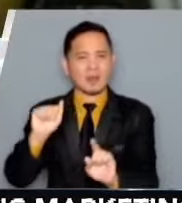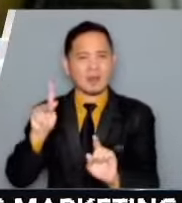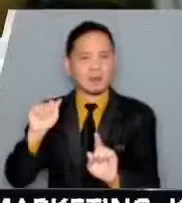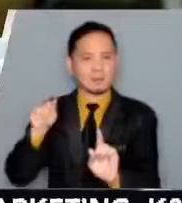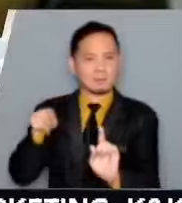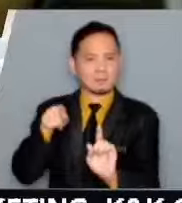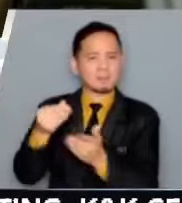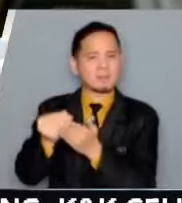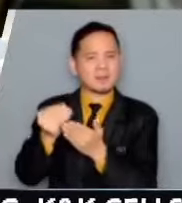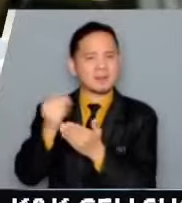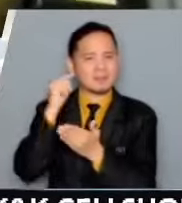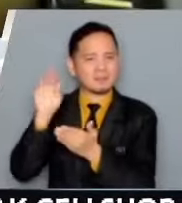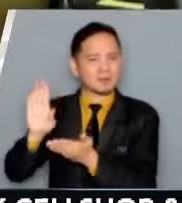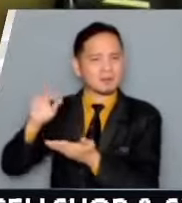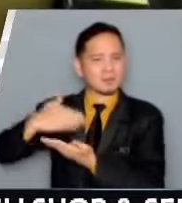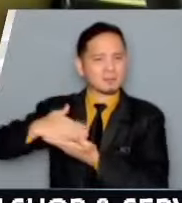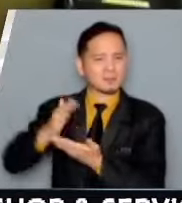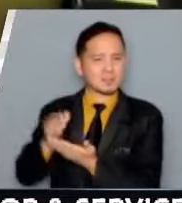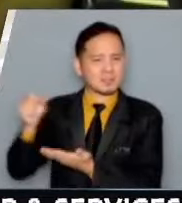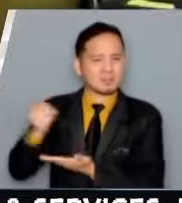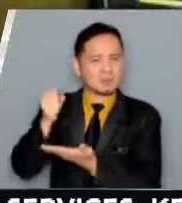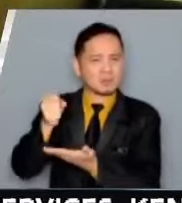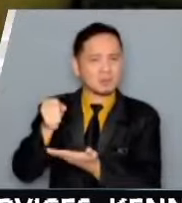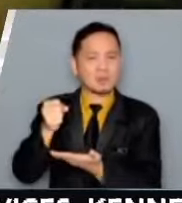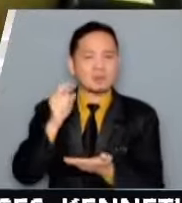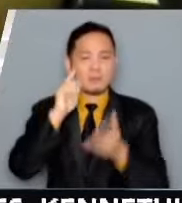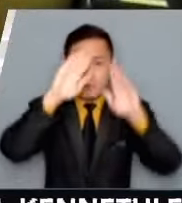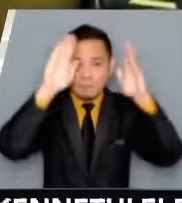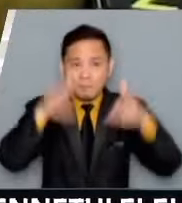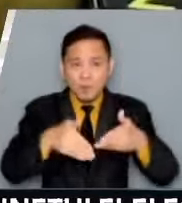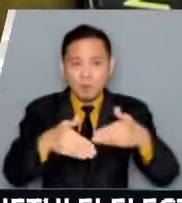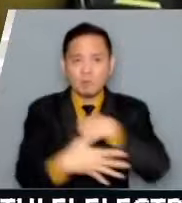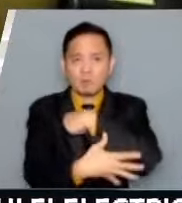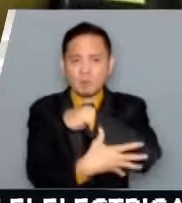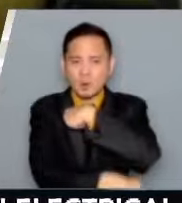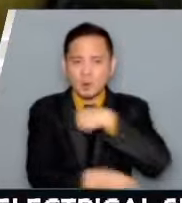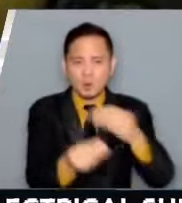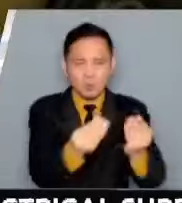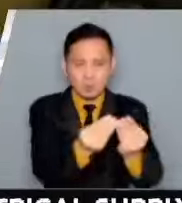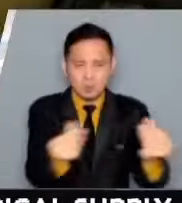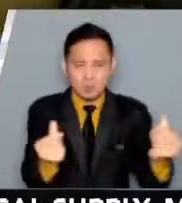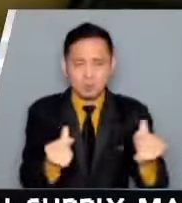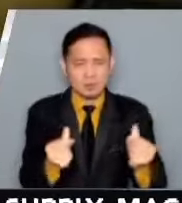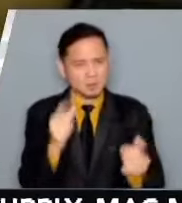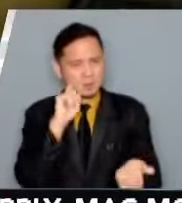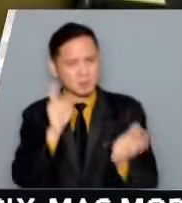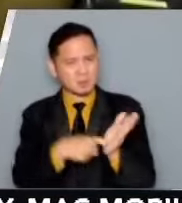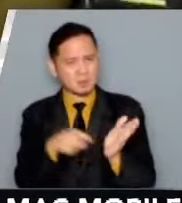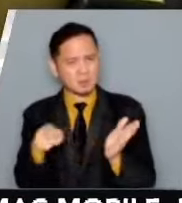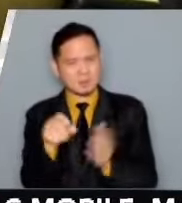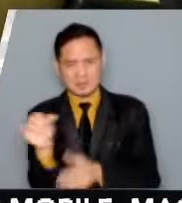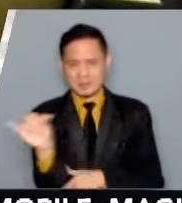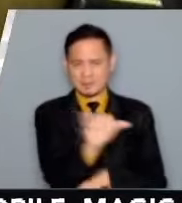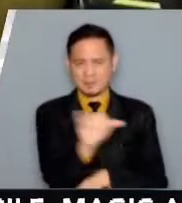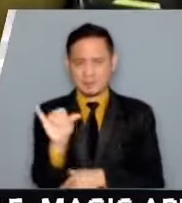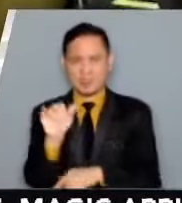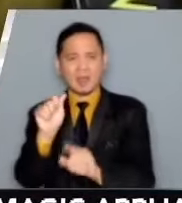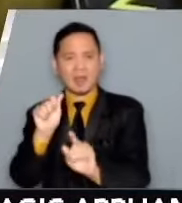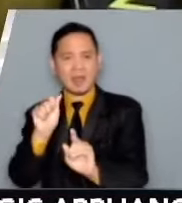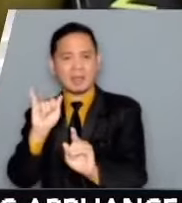lang parang anti-poverty program so similar so nung nakita namin parang similar siya sa ax pero siguro